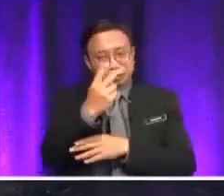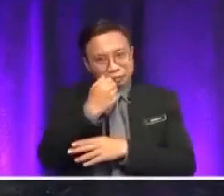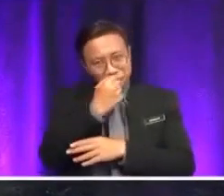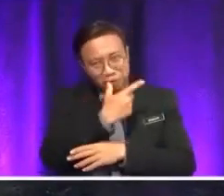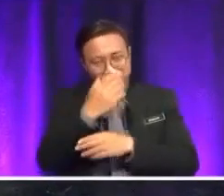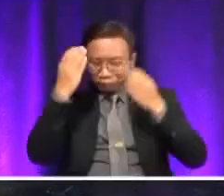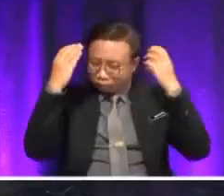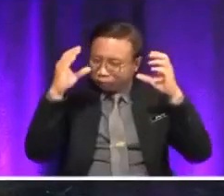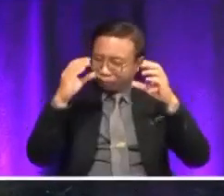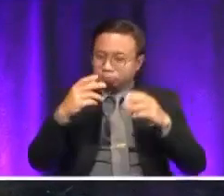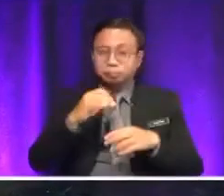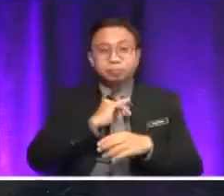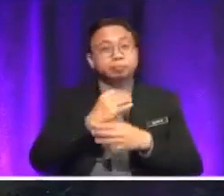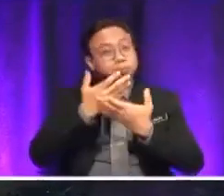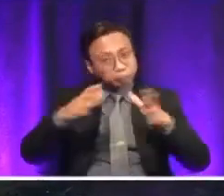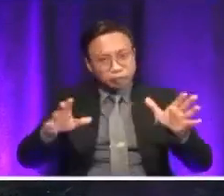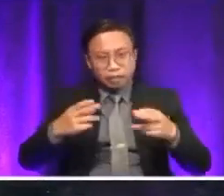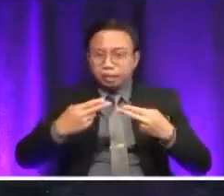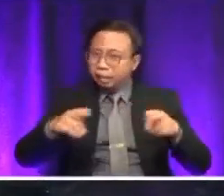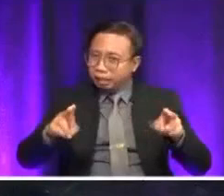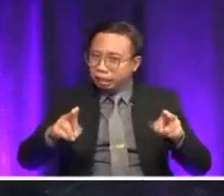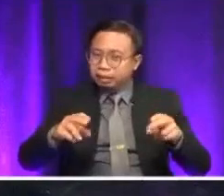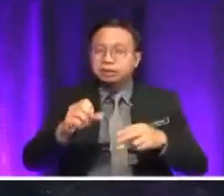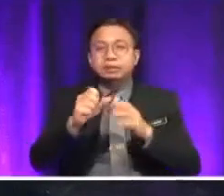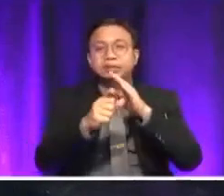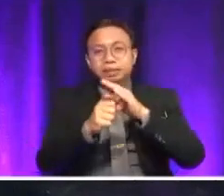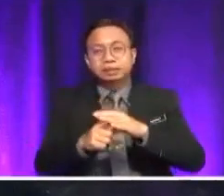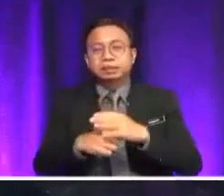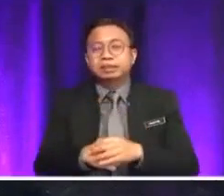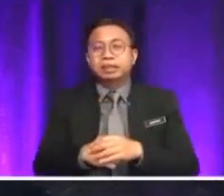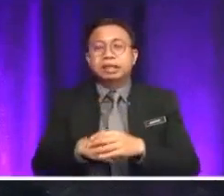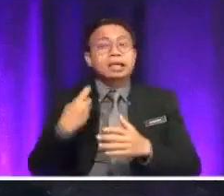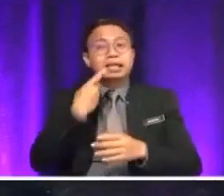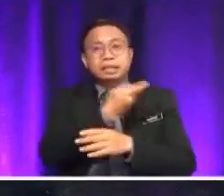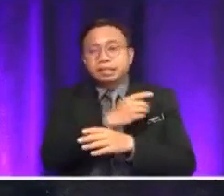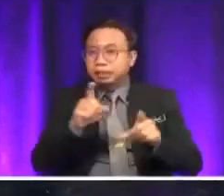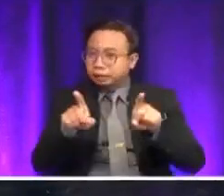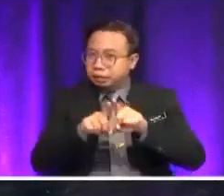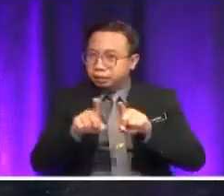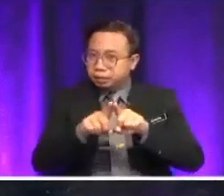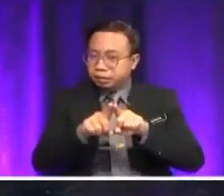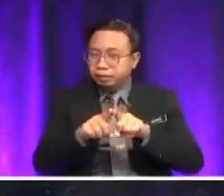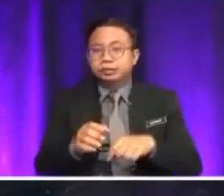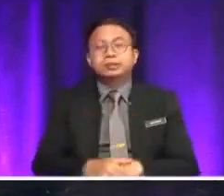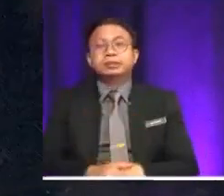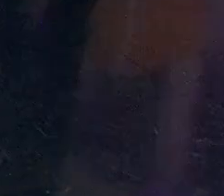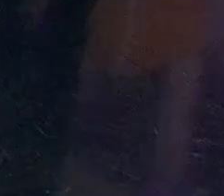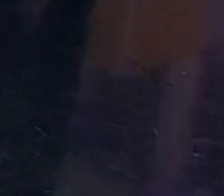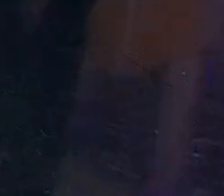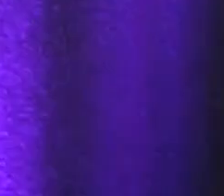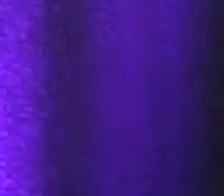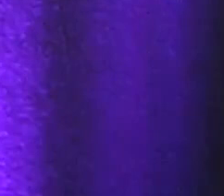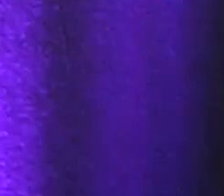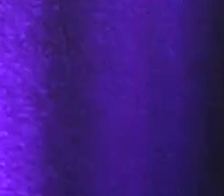hilang dah stres Cikgu. Oh, Alhamdulillah, syukur. Alhamdulillah. Okey, kita juga bersama dengan jurubahasa syarat kita tak ada tak bukan, ini dia, bersama